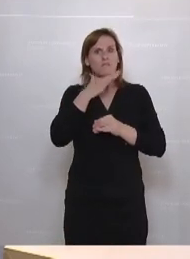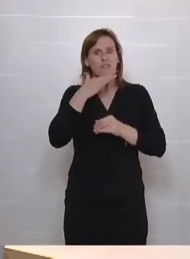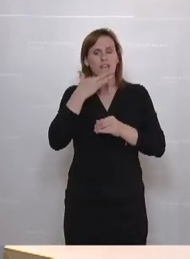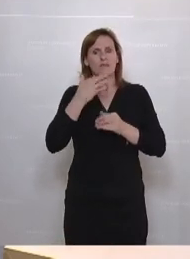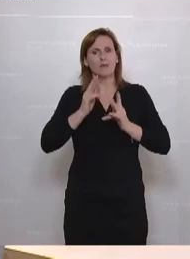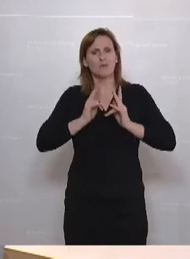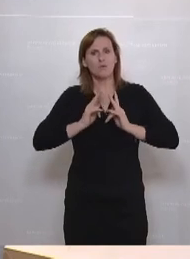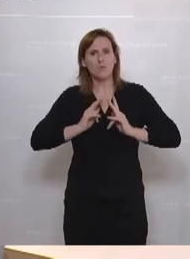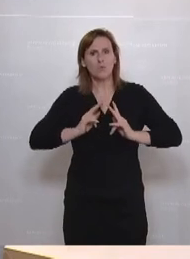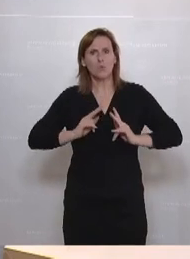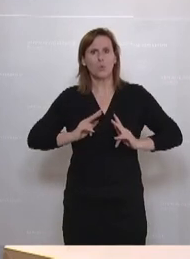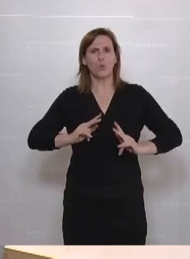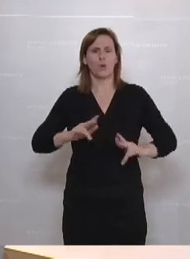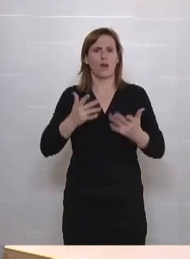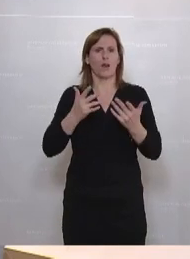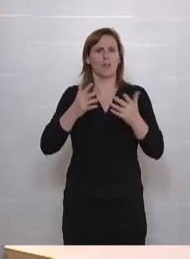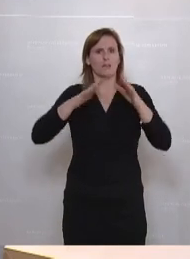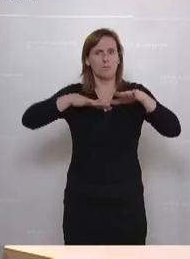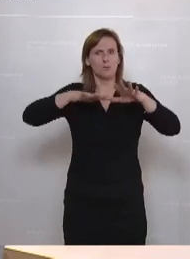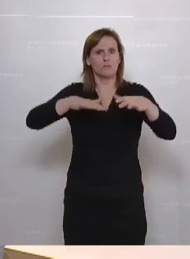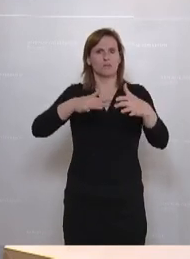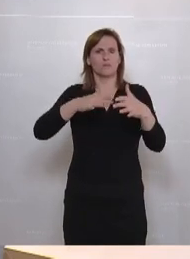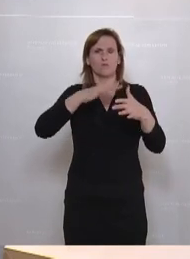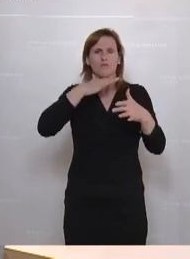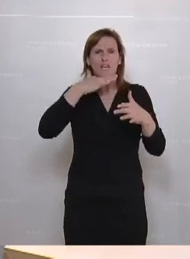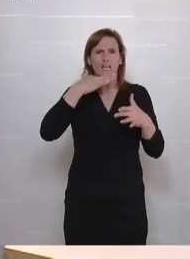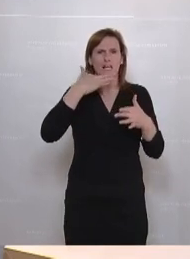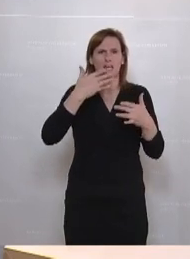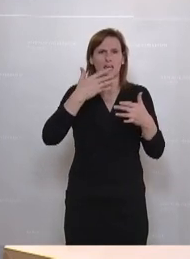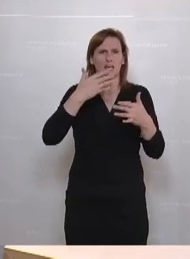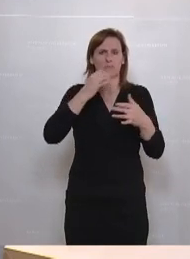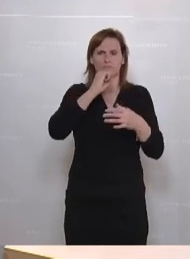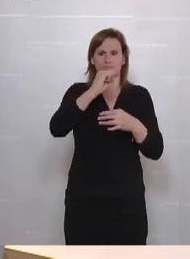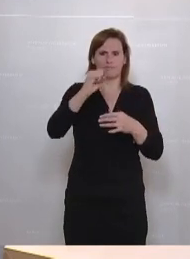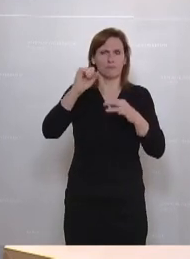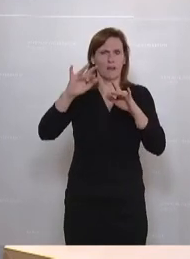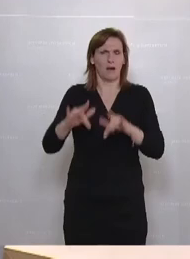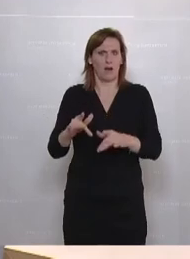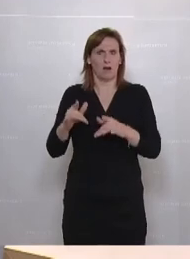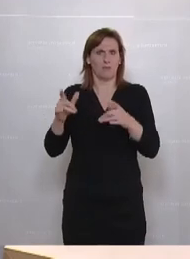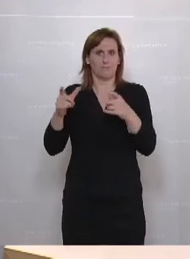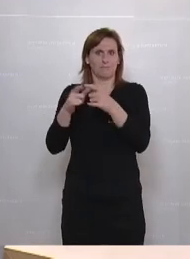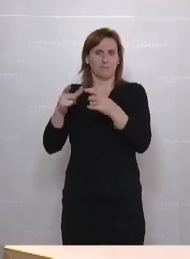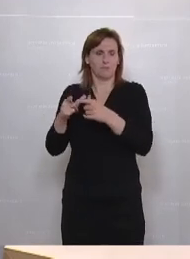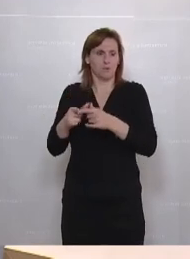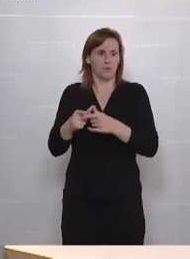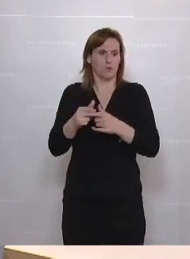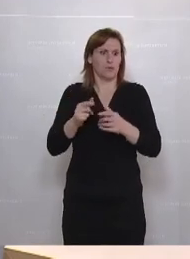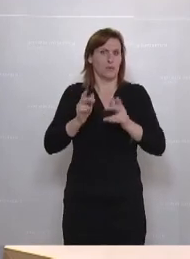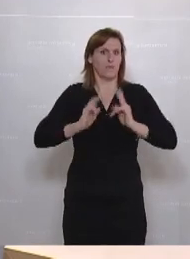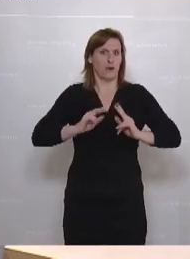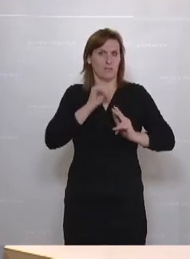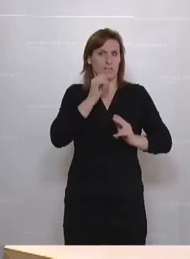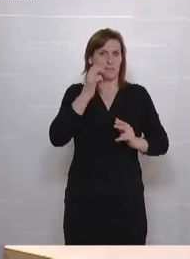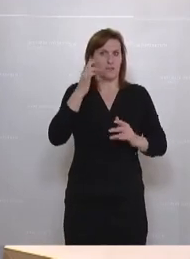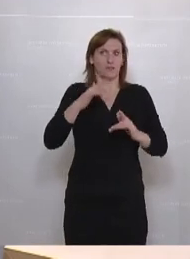Menschen, getötet hat, Tausende inhaftiert hat. Und ich bin wahrlich nicht diejenige, die sich von einem Menschen Wunder erwartet. Aber ich bin sehr